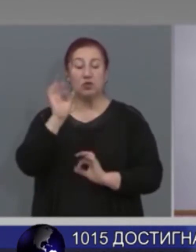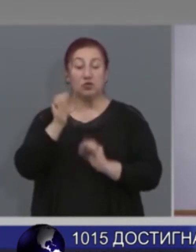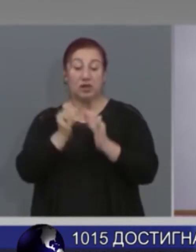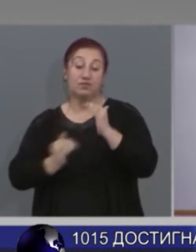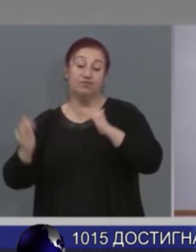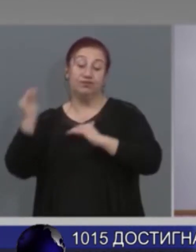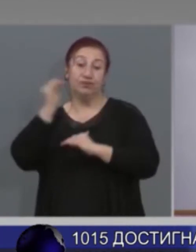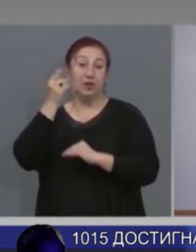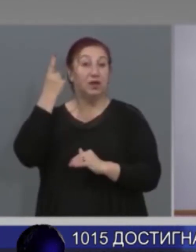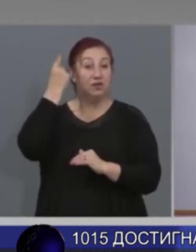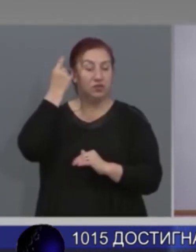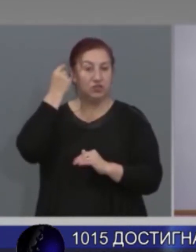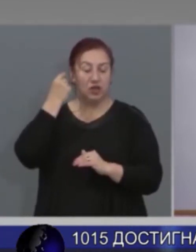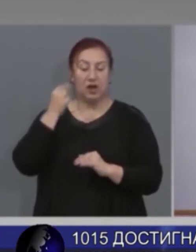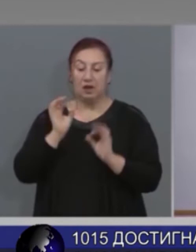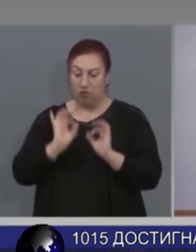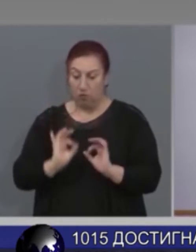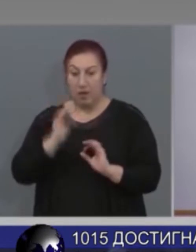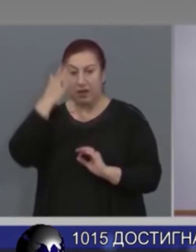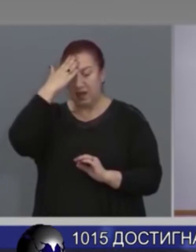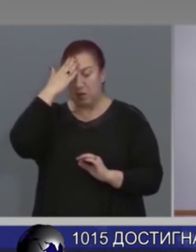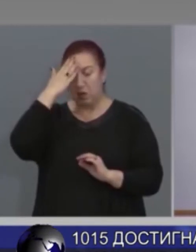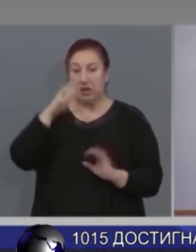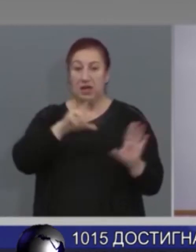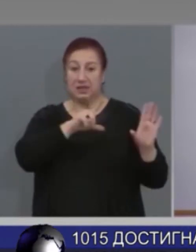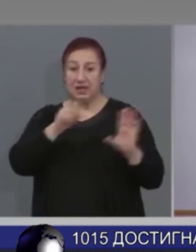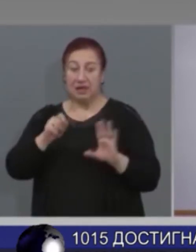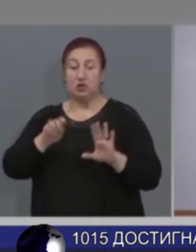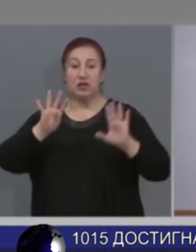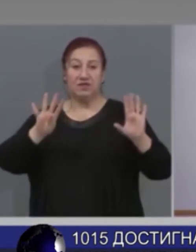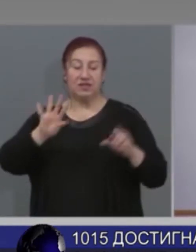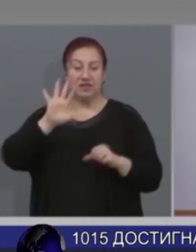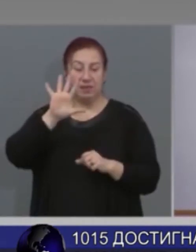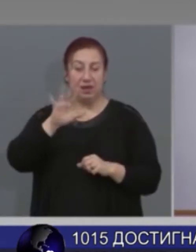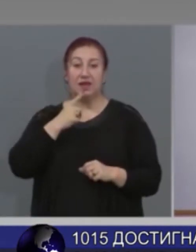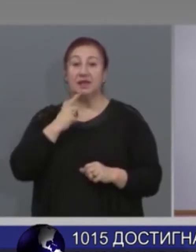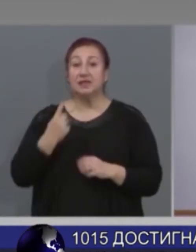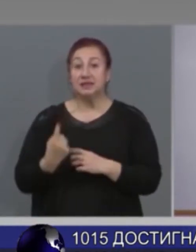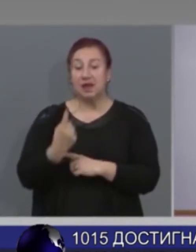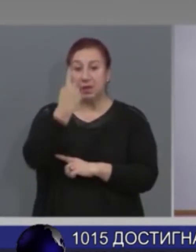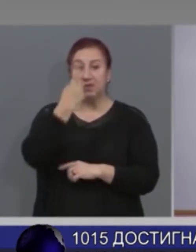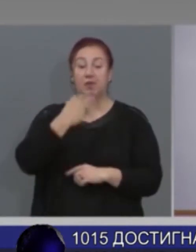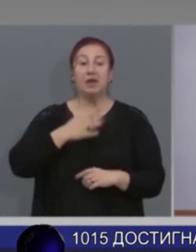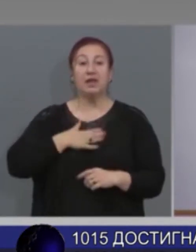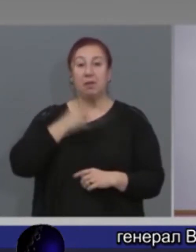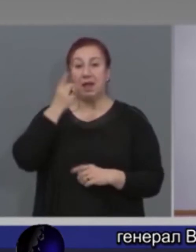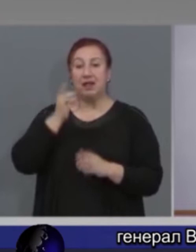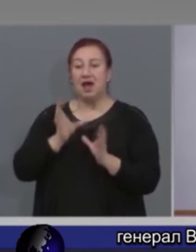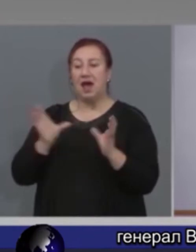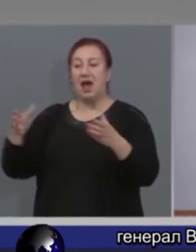1015, каза генерал-майор Венцислав Мутавчийски. За първи път имаме област, която е повече от София.